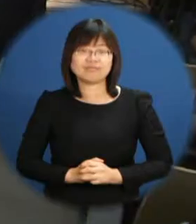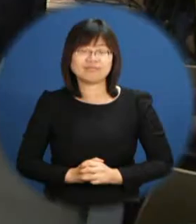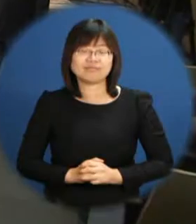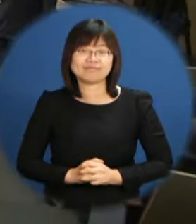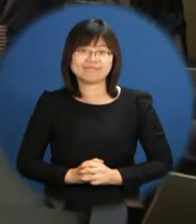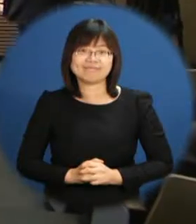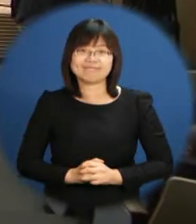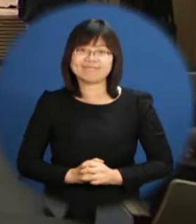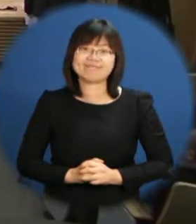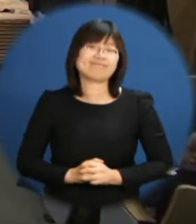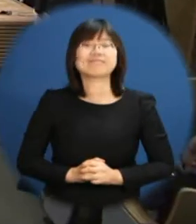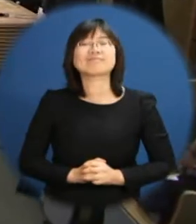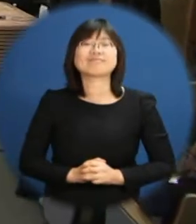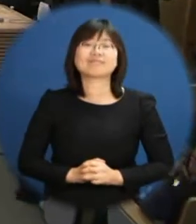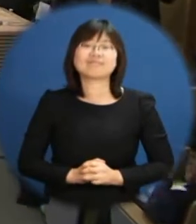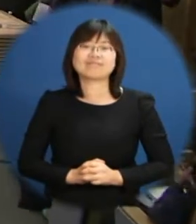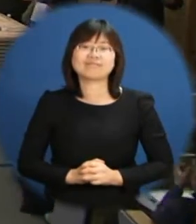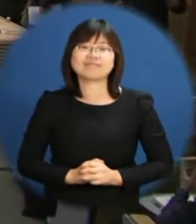으